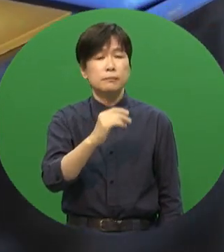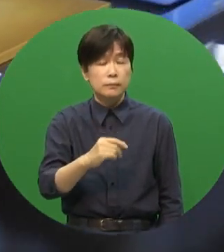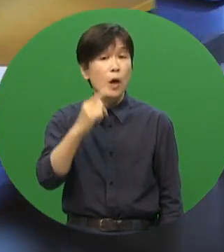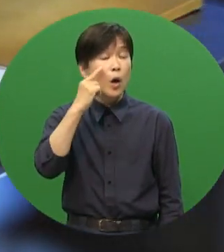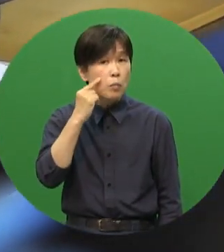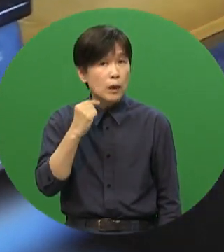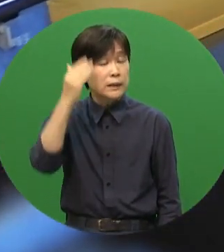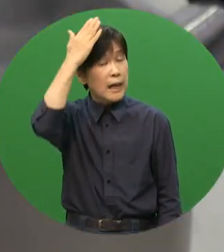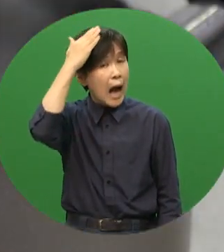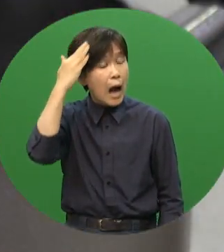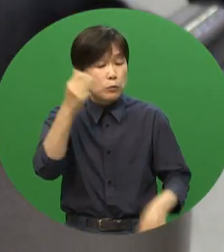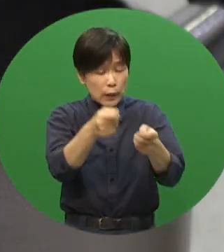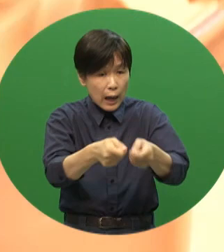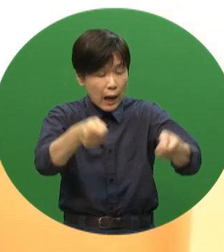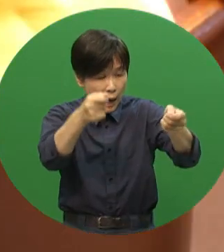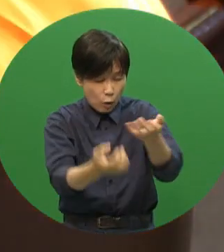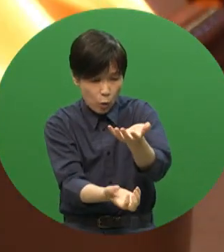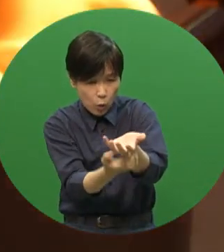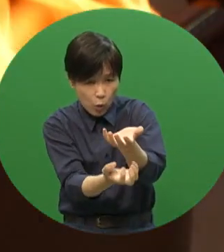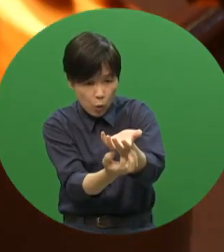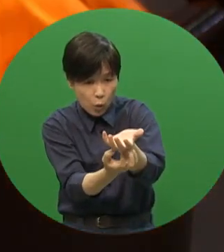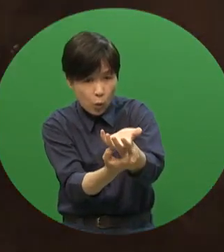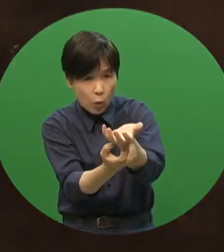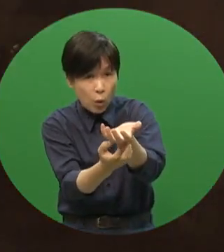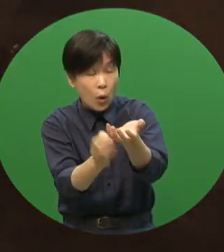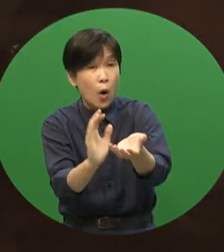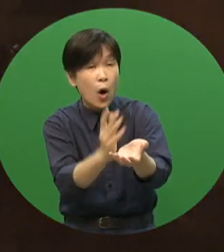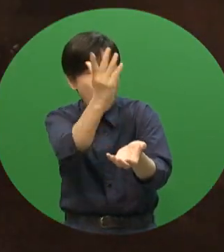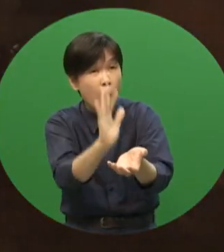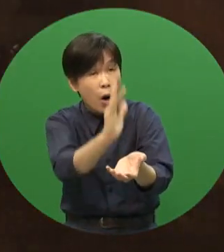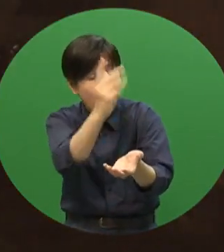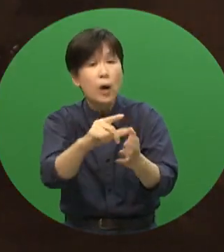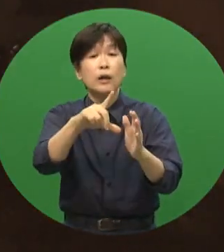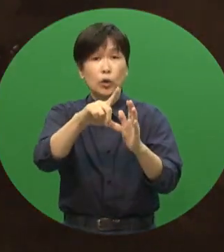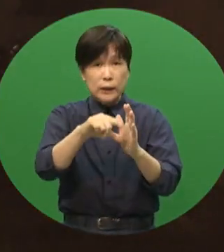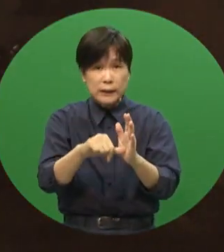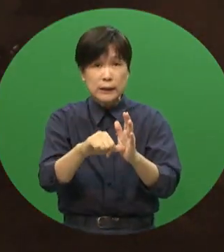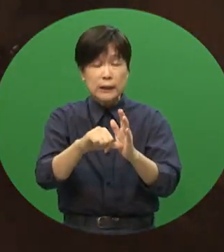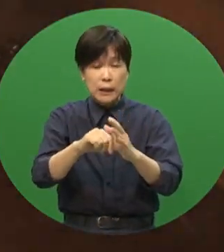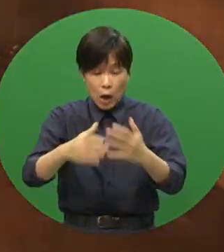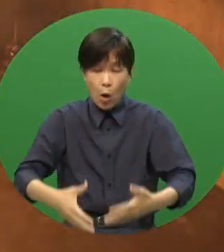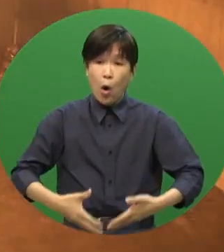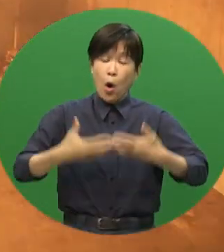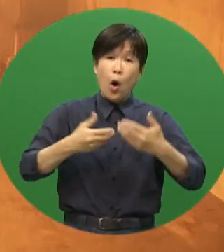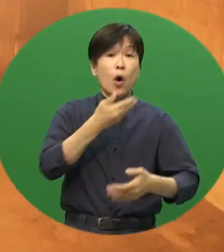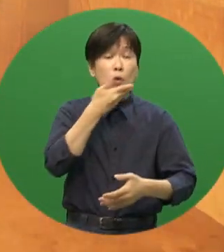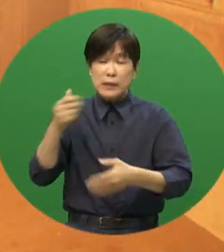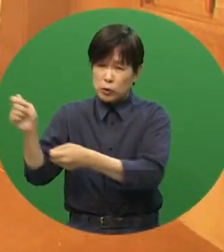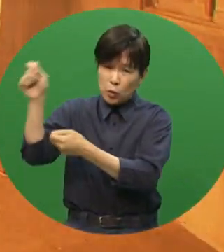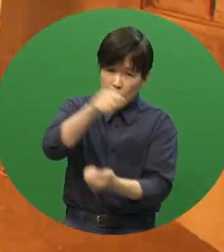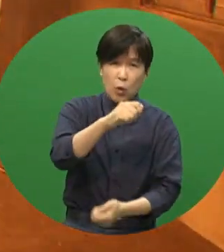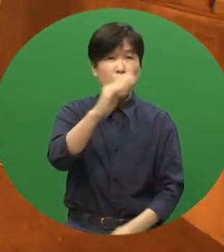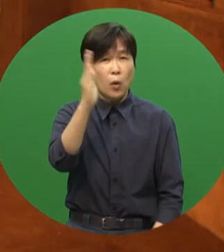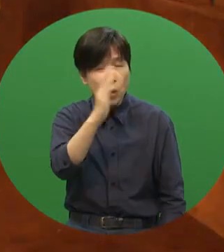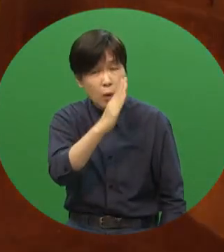火をつけたままコンロから離れないでください。 また火を消そうと水をかけてしまうと、